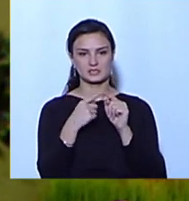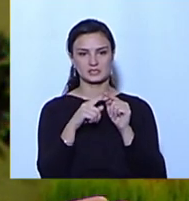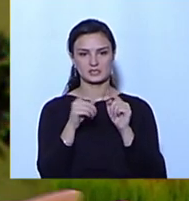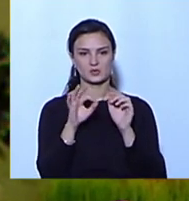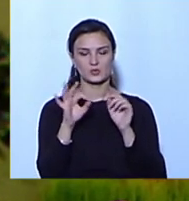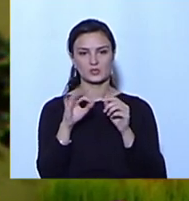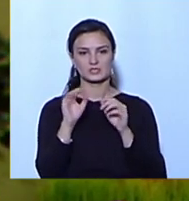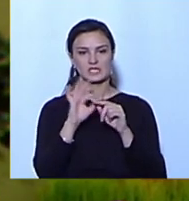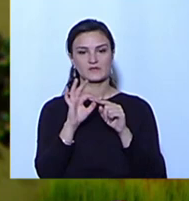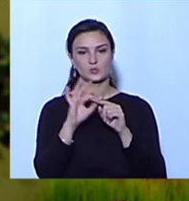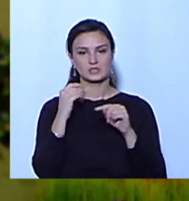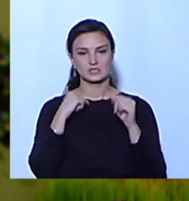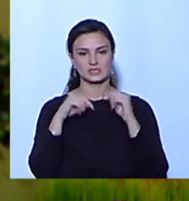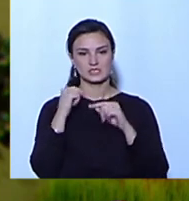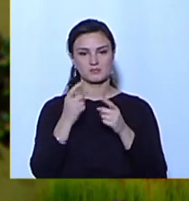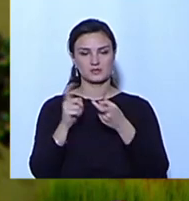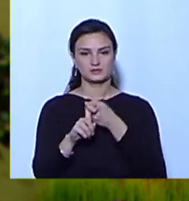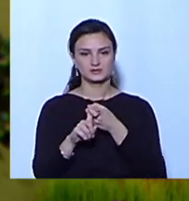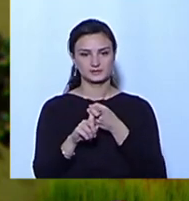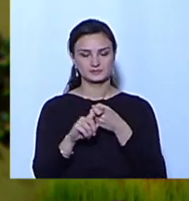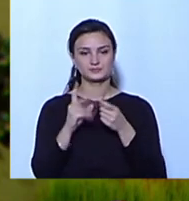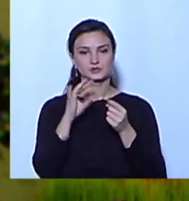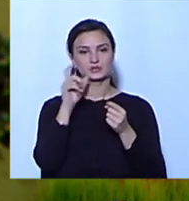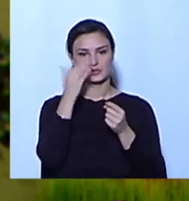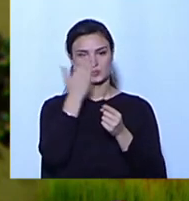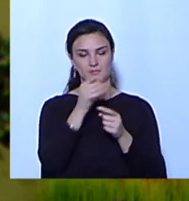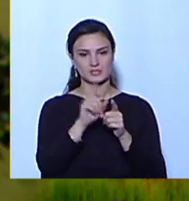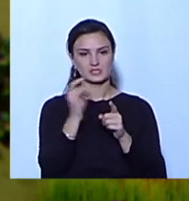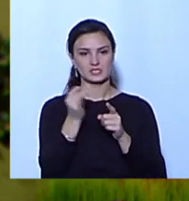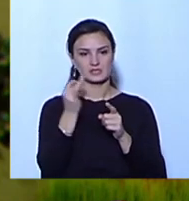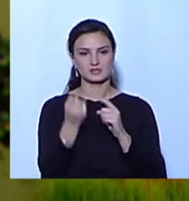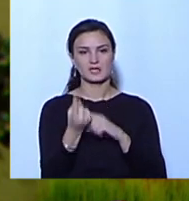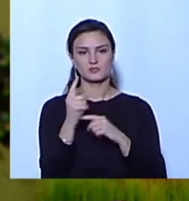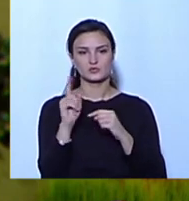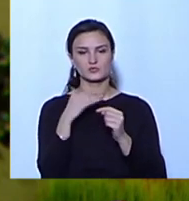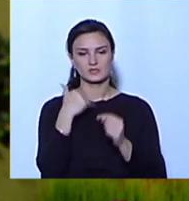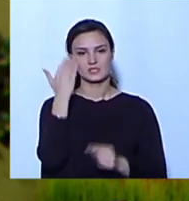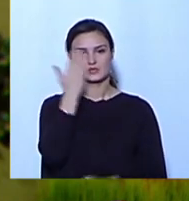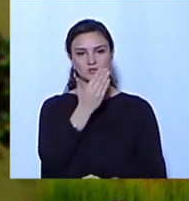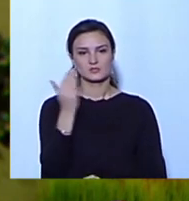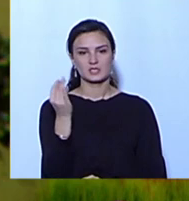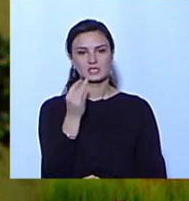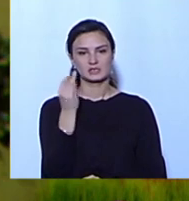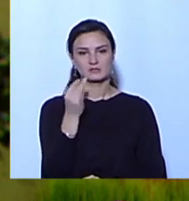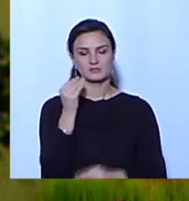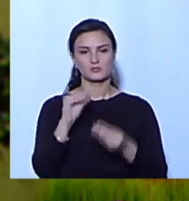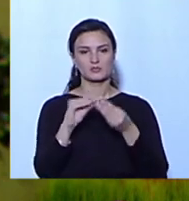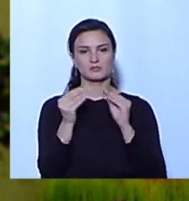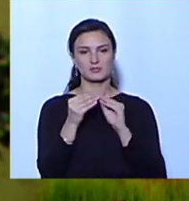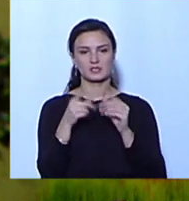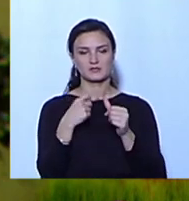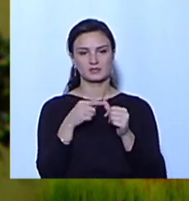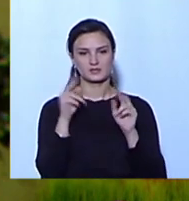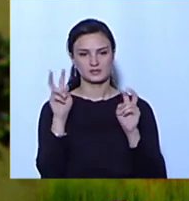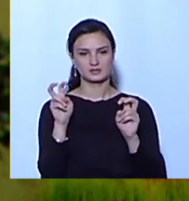ნერვულ სისტემას უკავშირდება და მეორე მხრივ ძალიან აინტერესებს საზოგადოებას. აღმოჩნდა, რომ ჩვენ საზოგადოებას აინტერესებს პრობლემა, რომელსაც